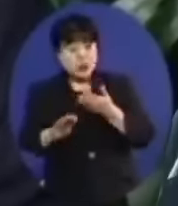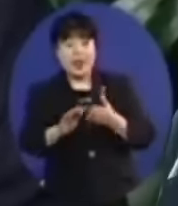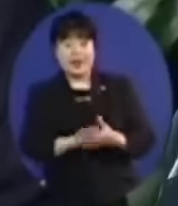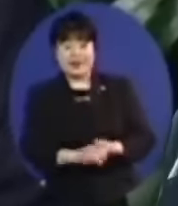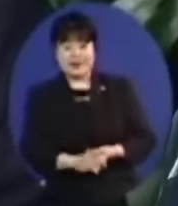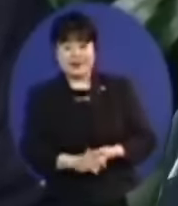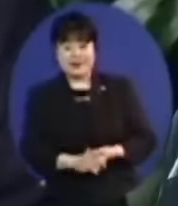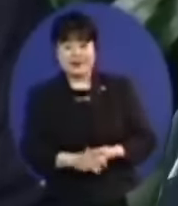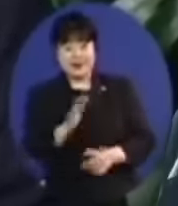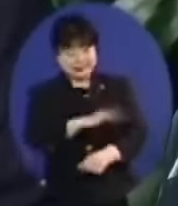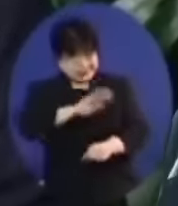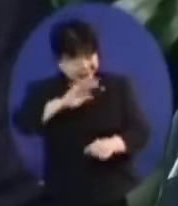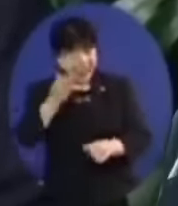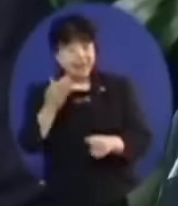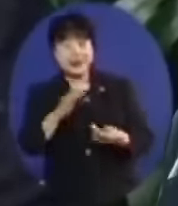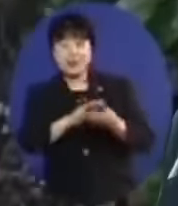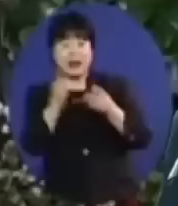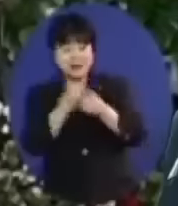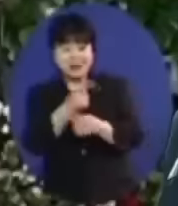잘 되었다.